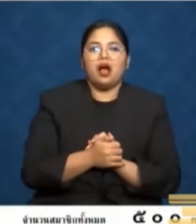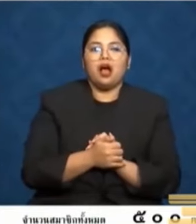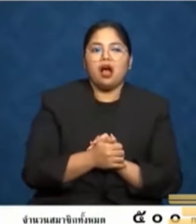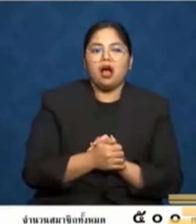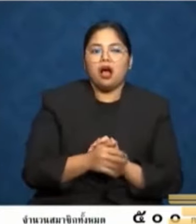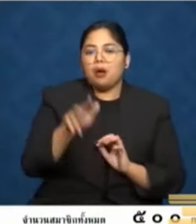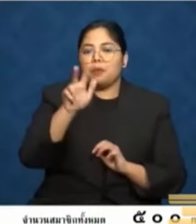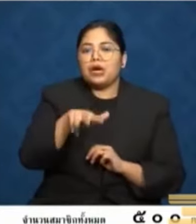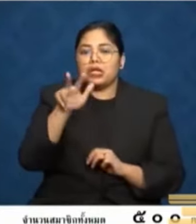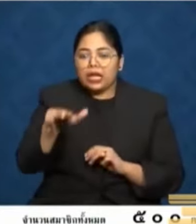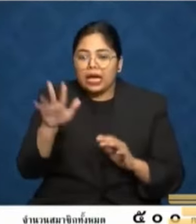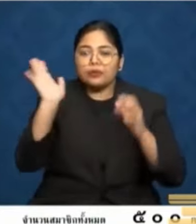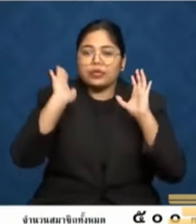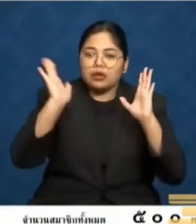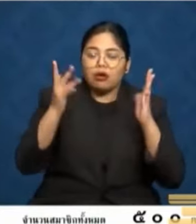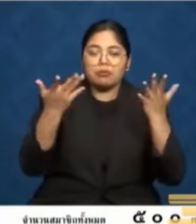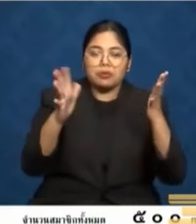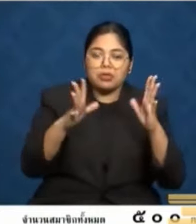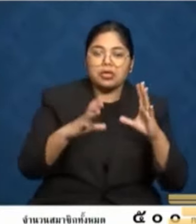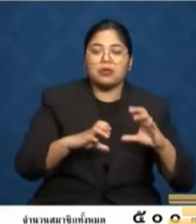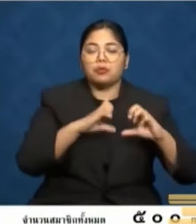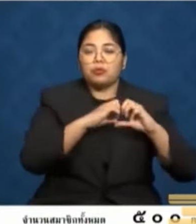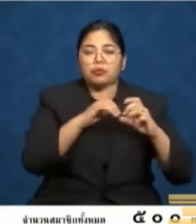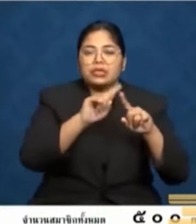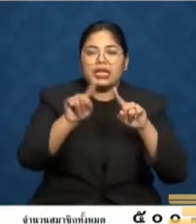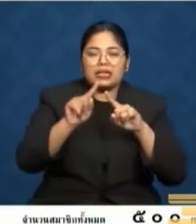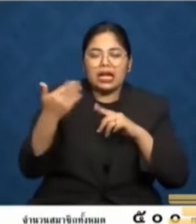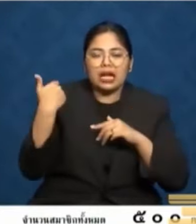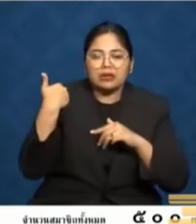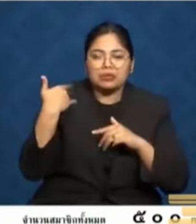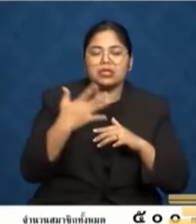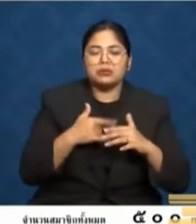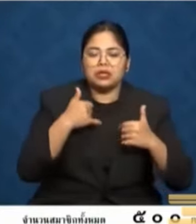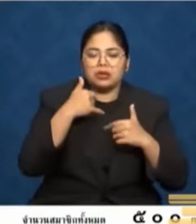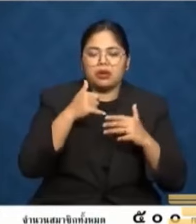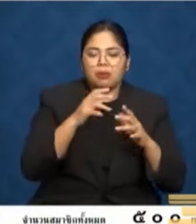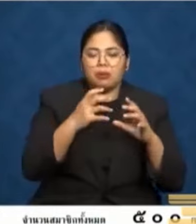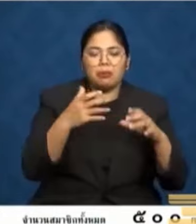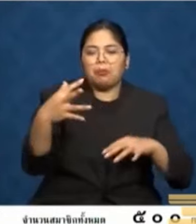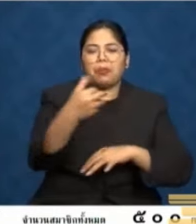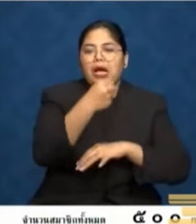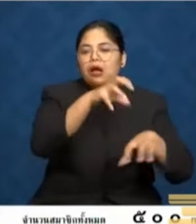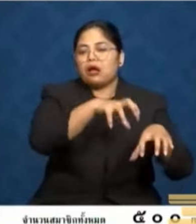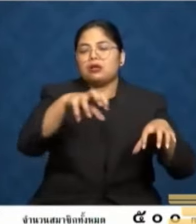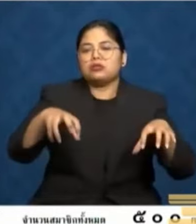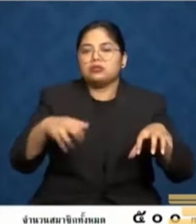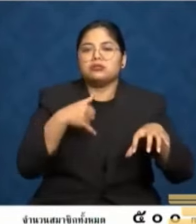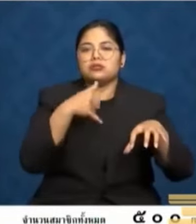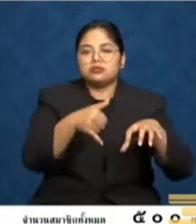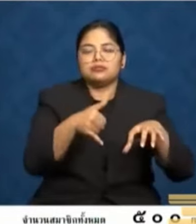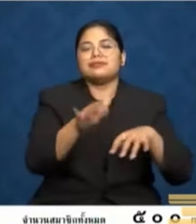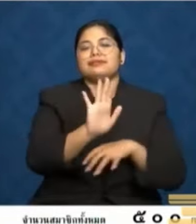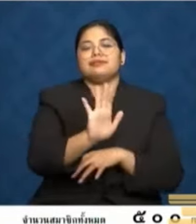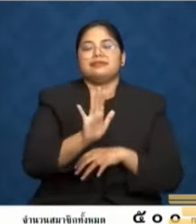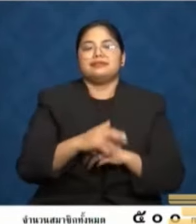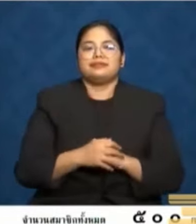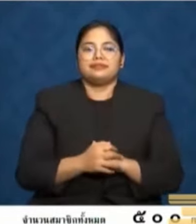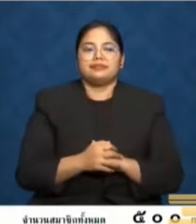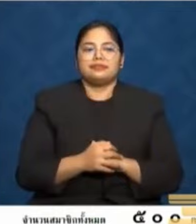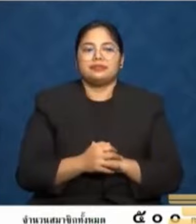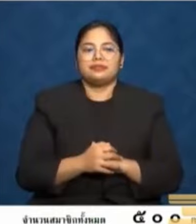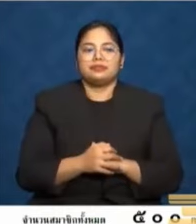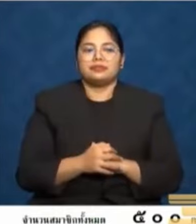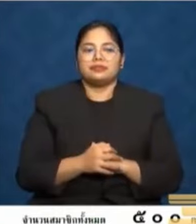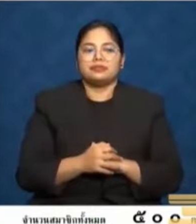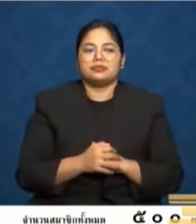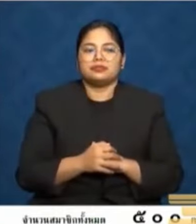เพื่อไทยบ้างไม่มีพรรคภูมิใจไทยไม่มีพรรคอื่นๆที่ไปเป็นวิทยากรให้ความรู้กับเด็กก็ผมถือว่าครูิขอโทษครับผม